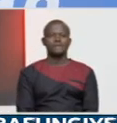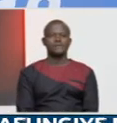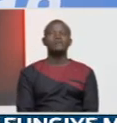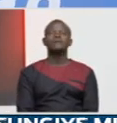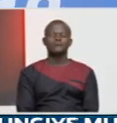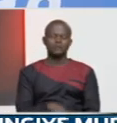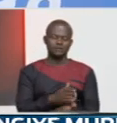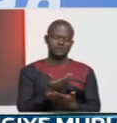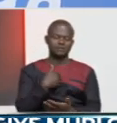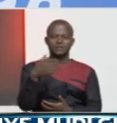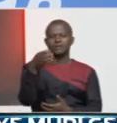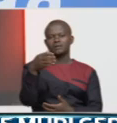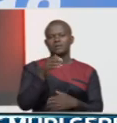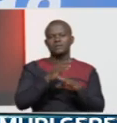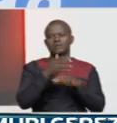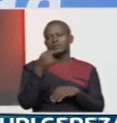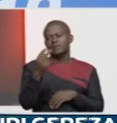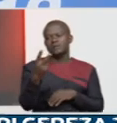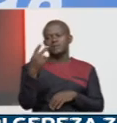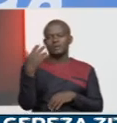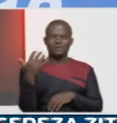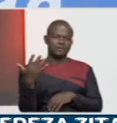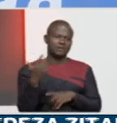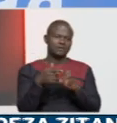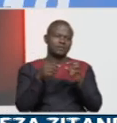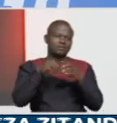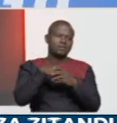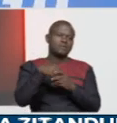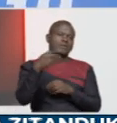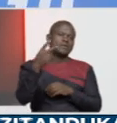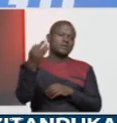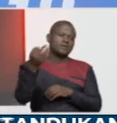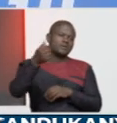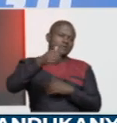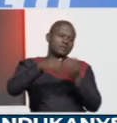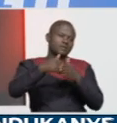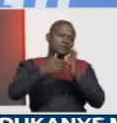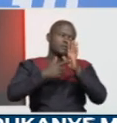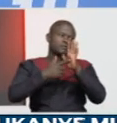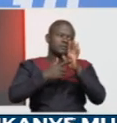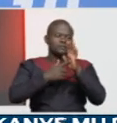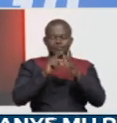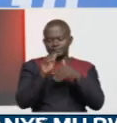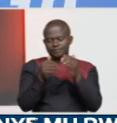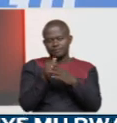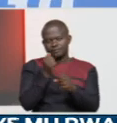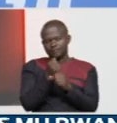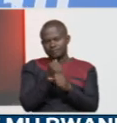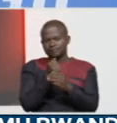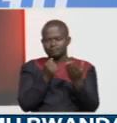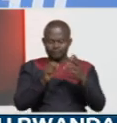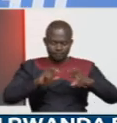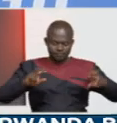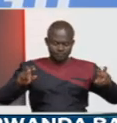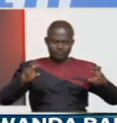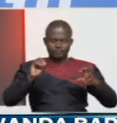club agera muri 25 ariko 23 niyo yagaragaje abantu bakoze